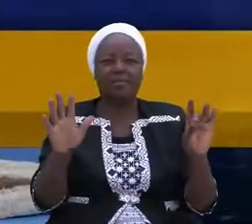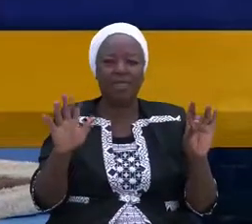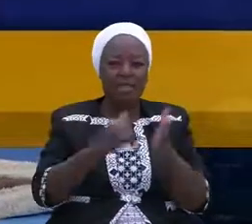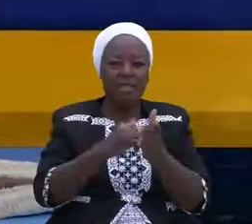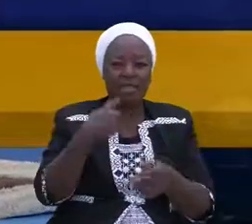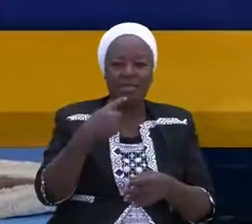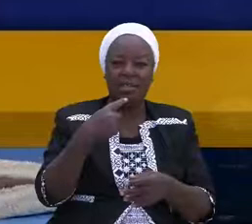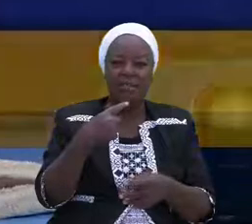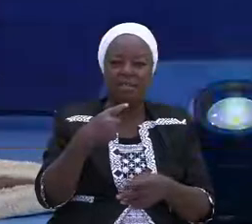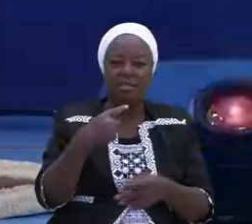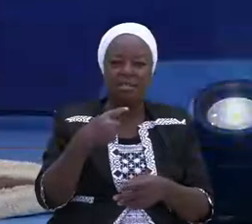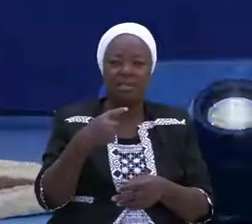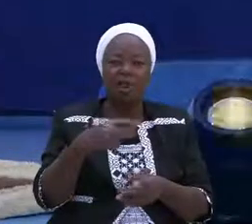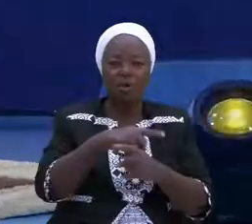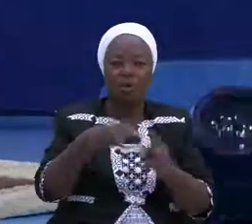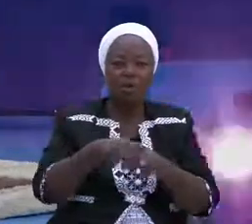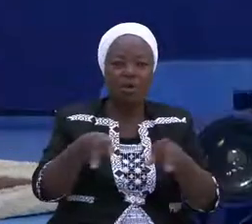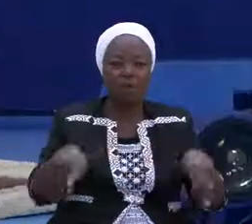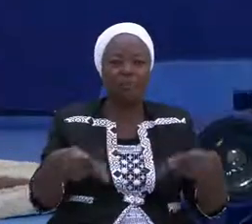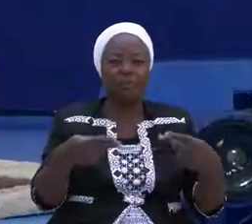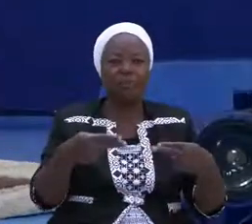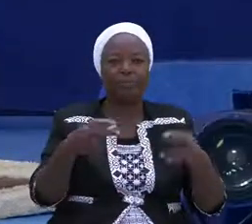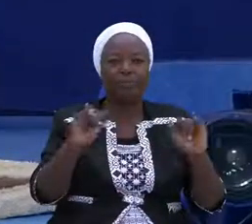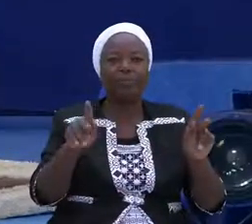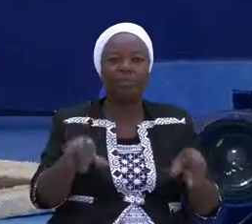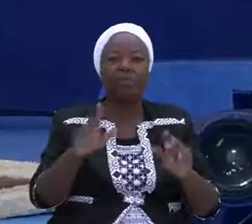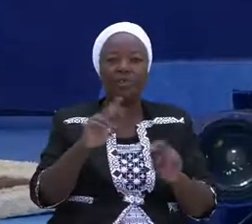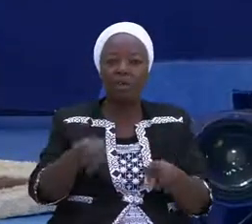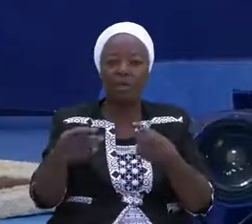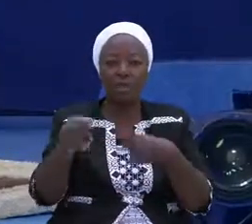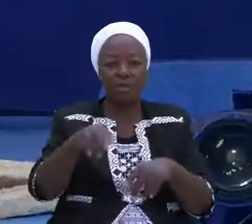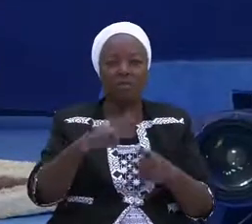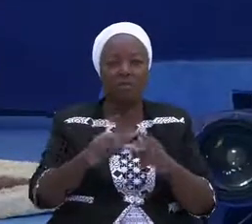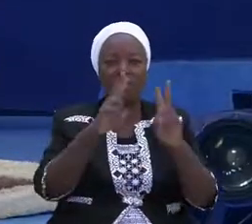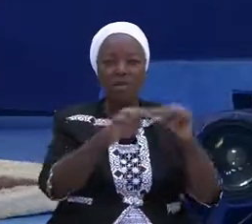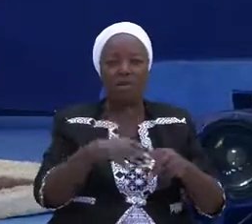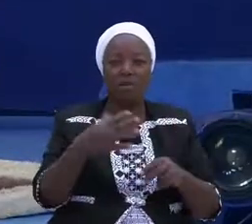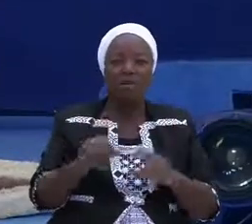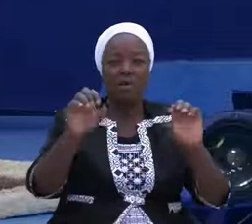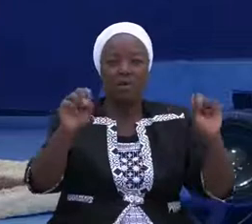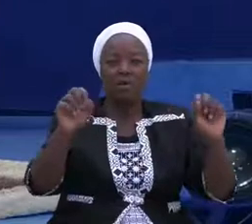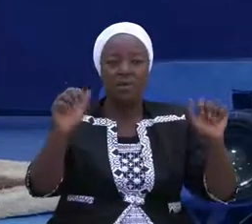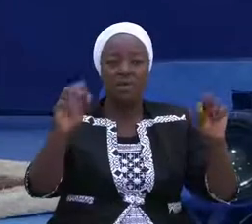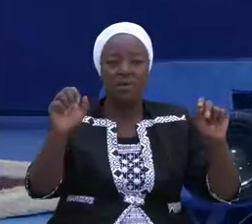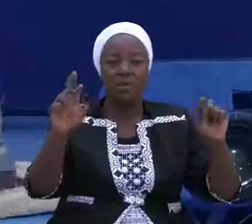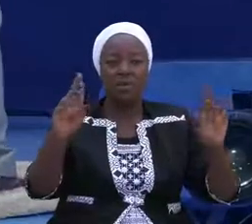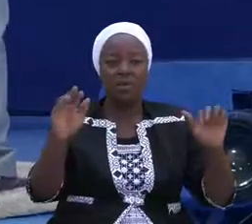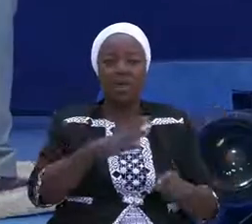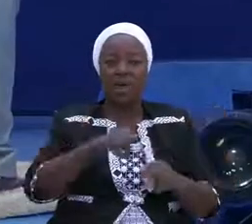dit, Philippe étant descendu dans la ville de Samarie, il prêcha le